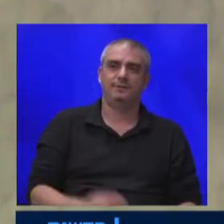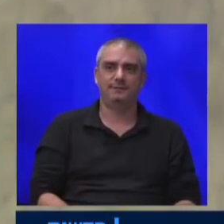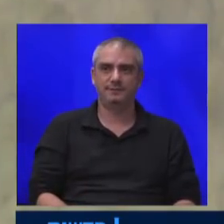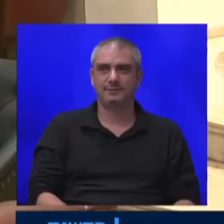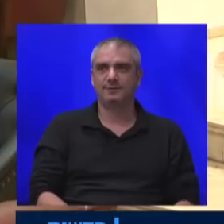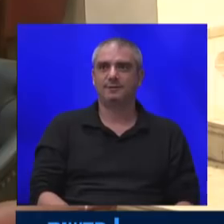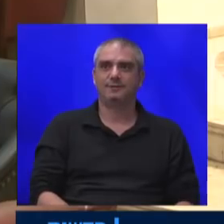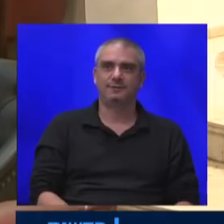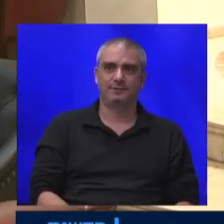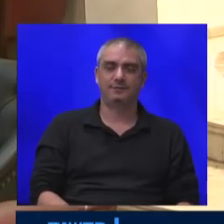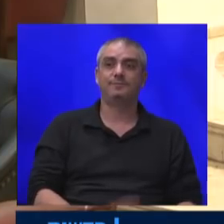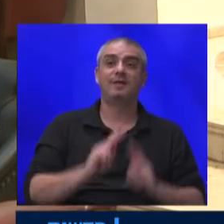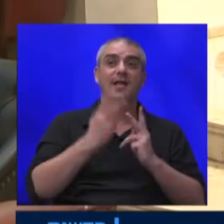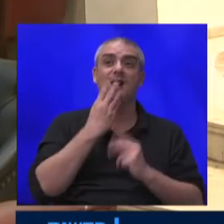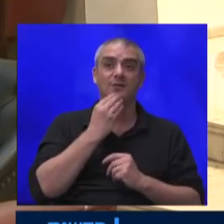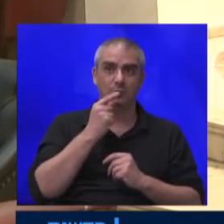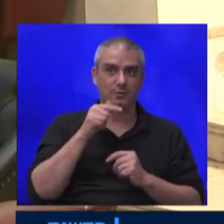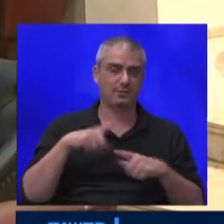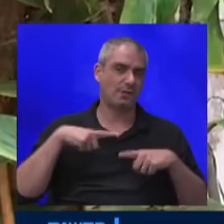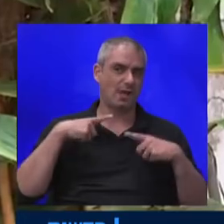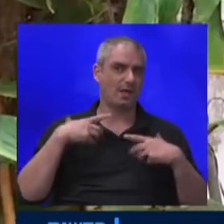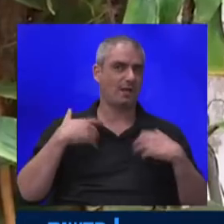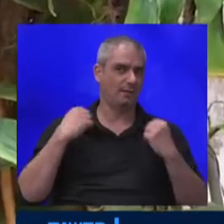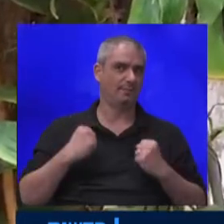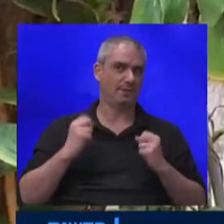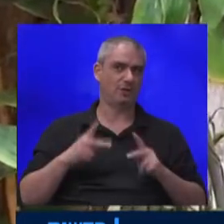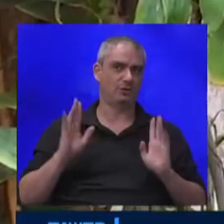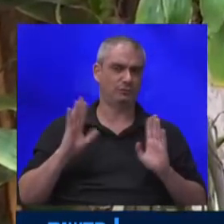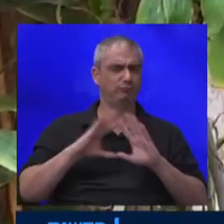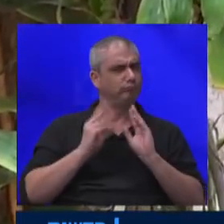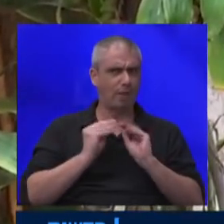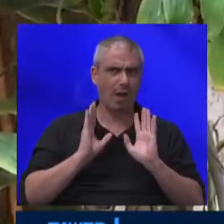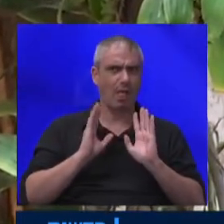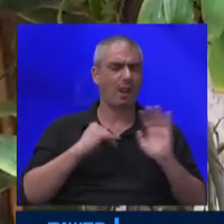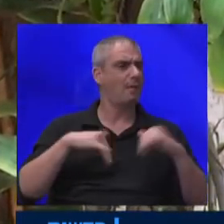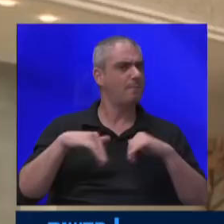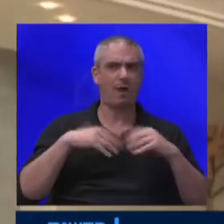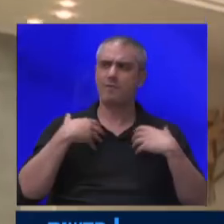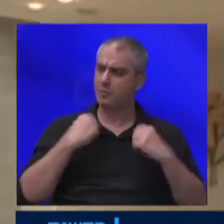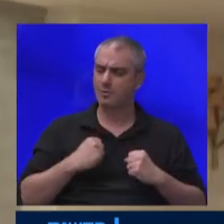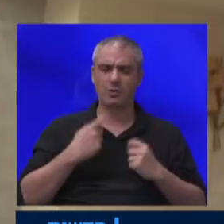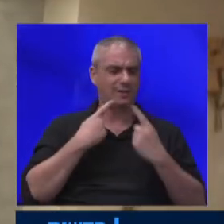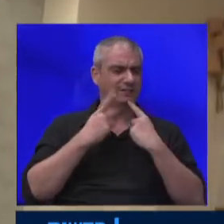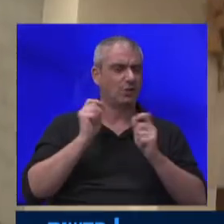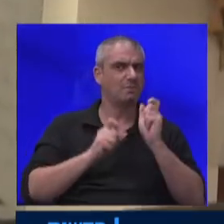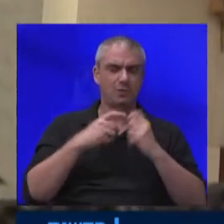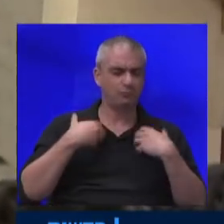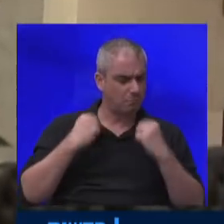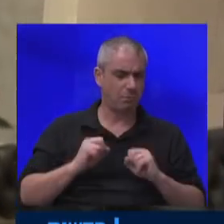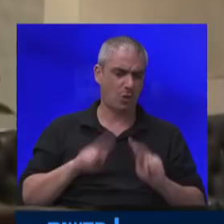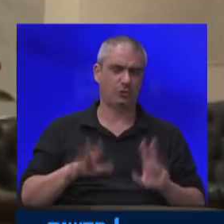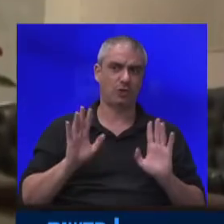הקהילה היהודית כאן חיה בביטחון. בכלל, ברחובות בטוח, בשיחות עם אנשים בטוח, המרכזים